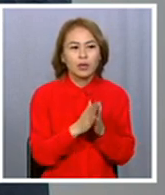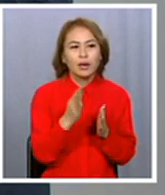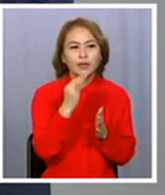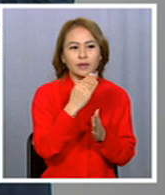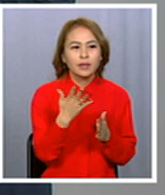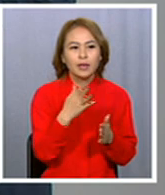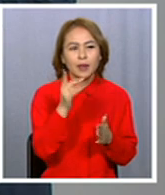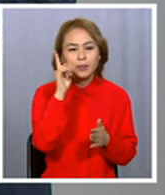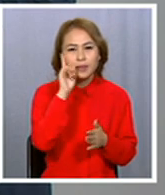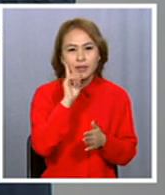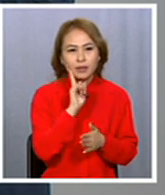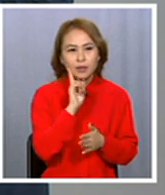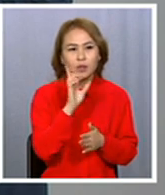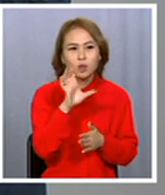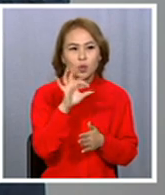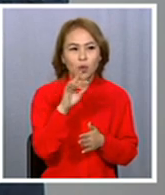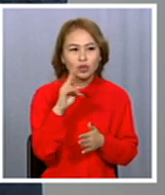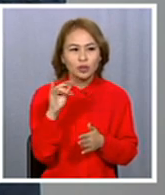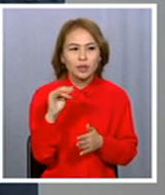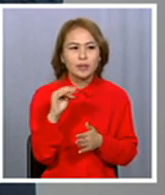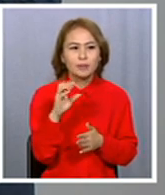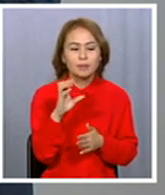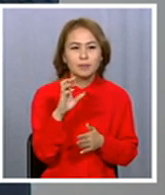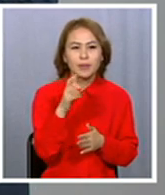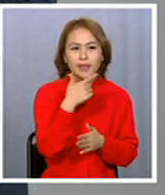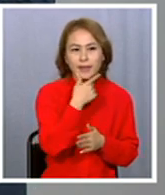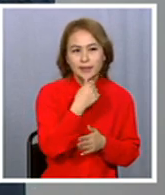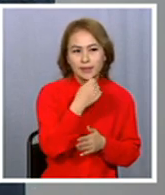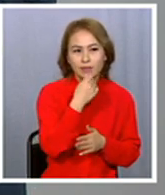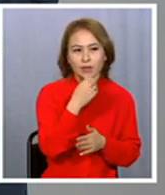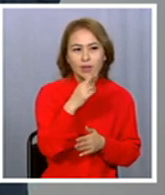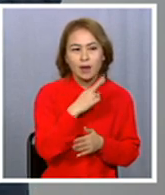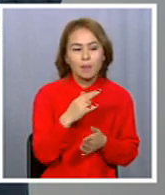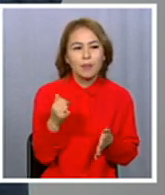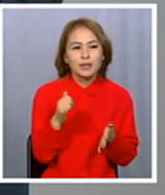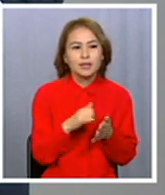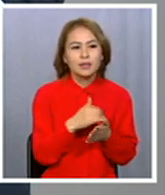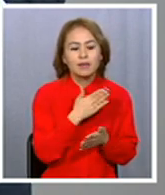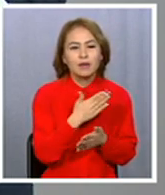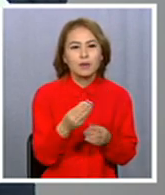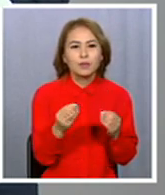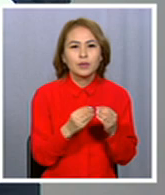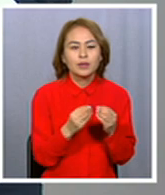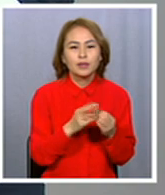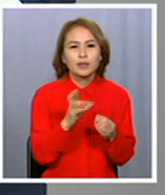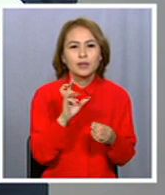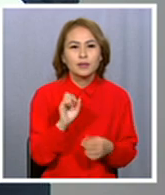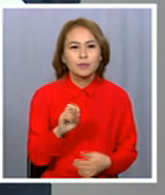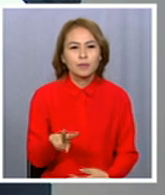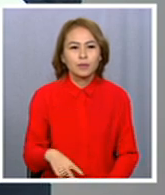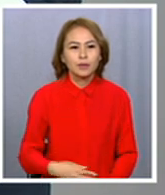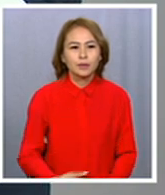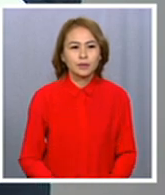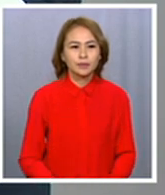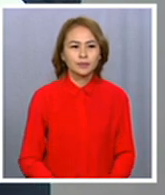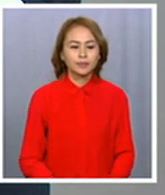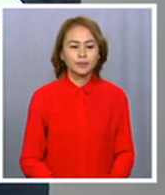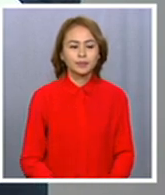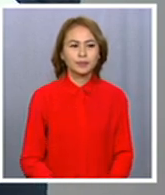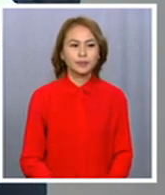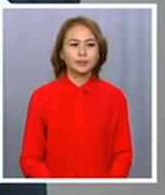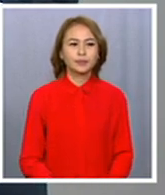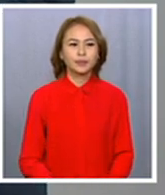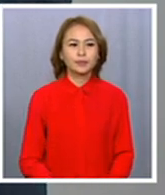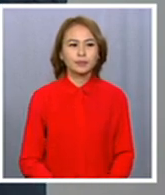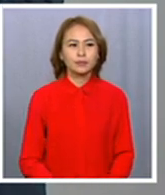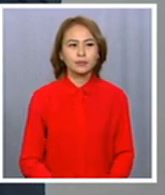Они такие аппетитные, сочные, спелые, красивые. Я поставил ему 10 баллов.